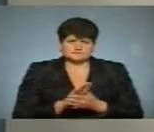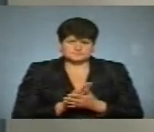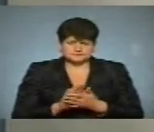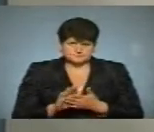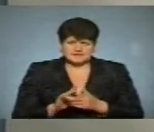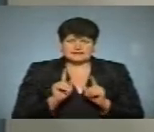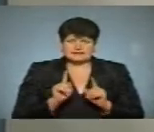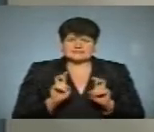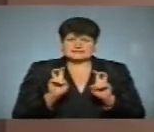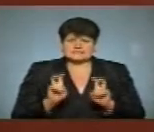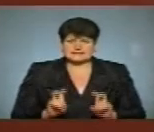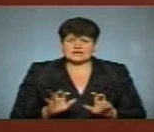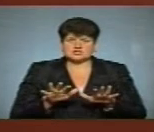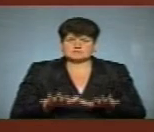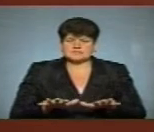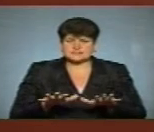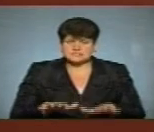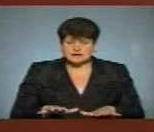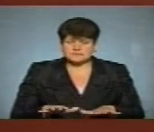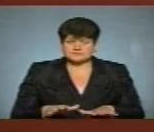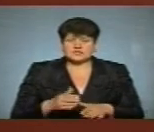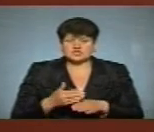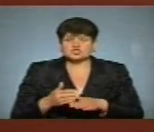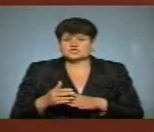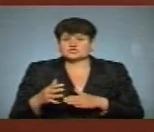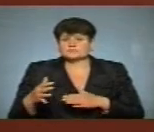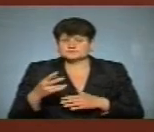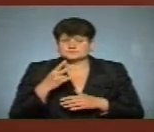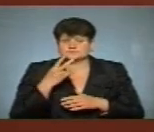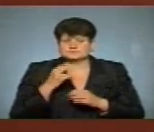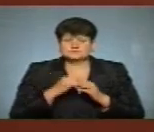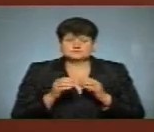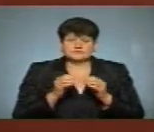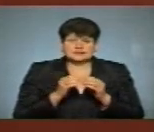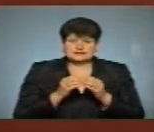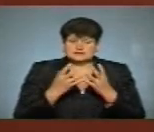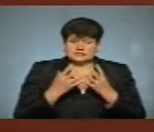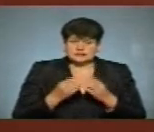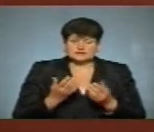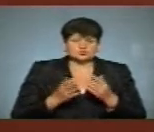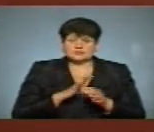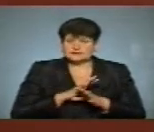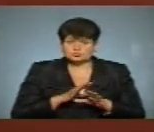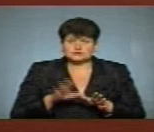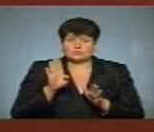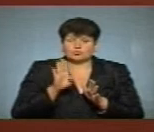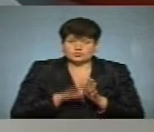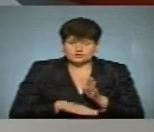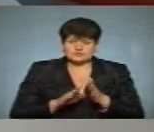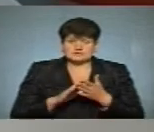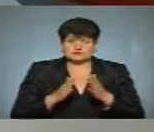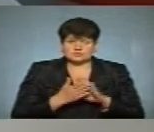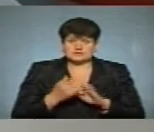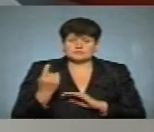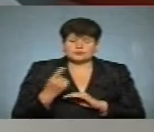тільки сидячі місця. І з часом, як ми бачимо, тобто кожних 10 днів, якщо не буде погіршуватися епідемічна ситуація в